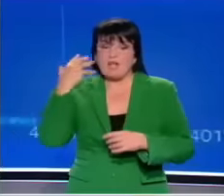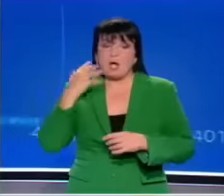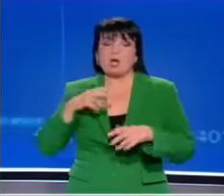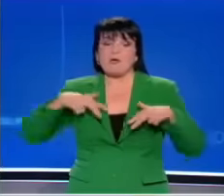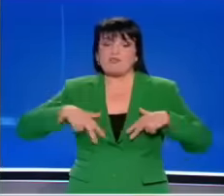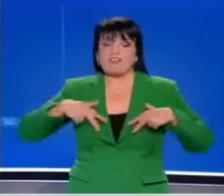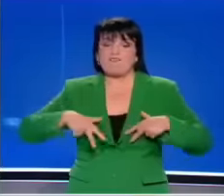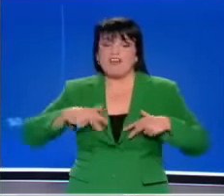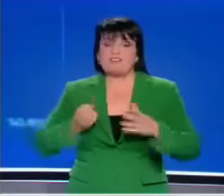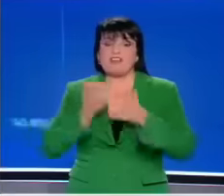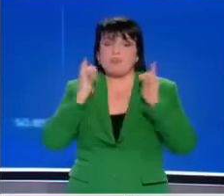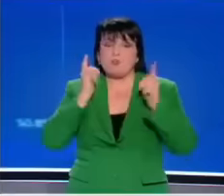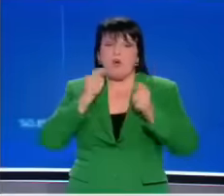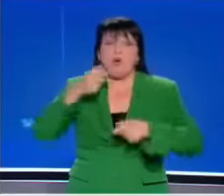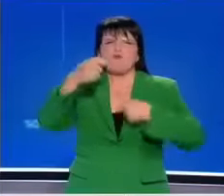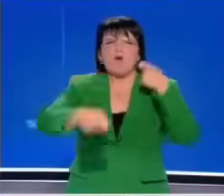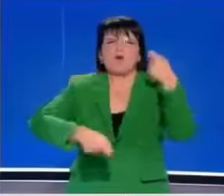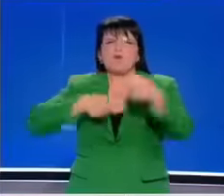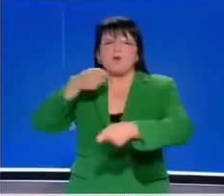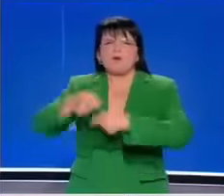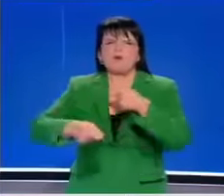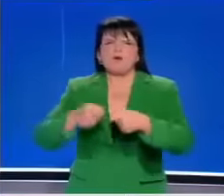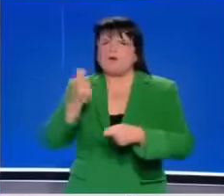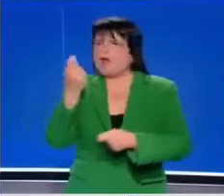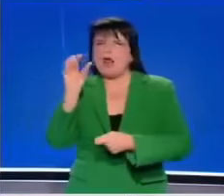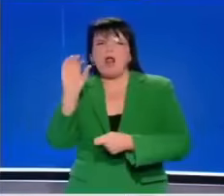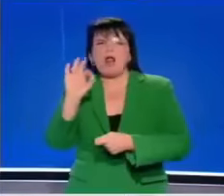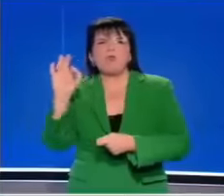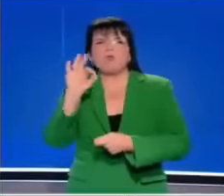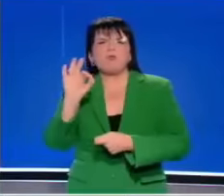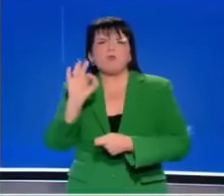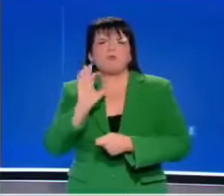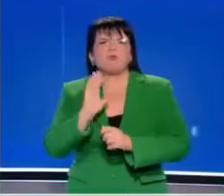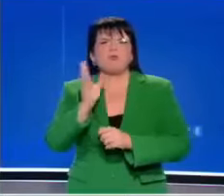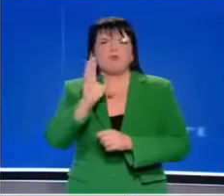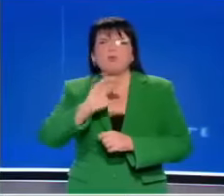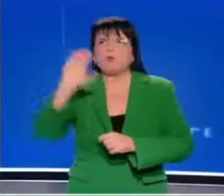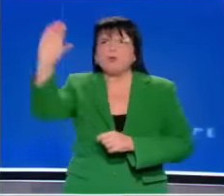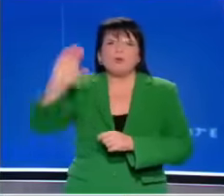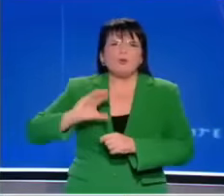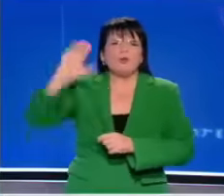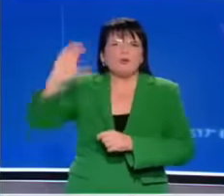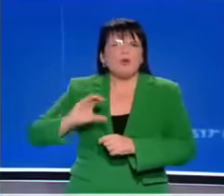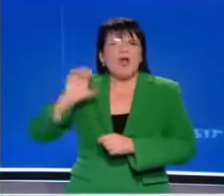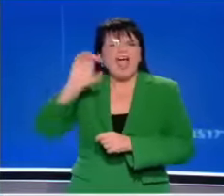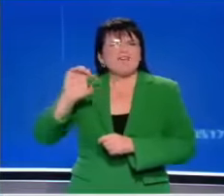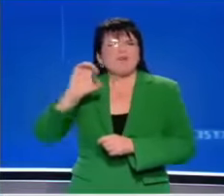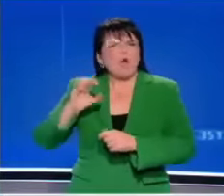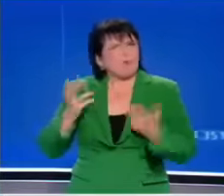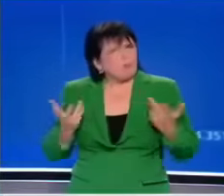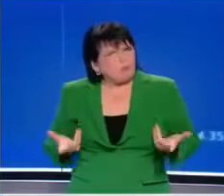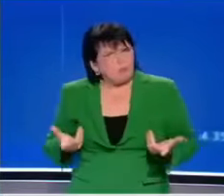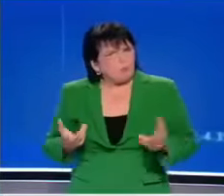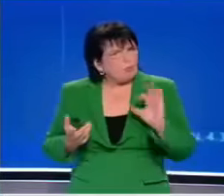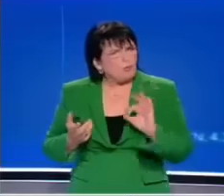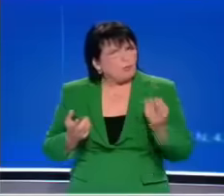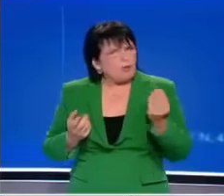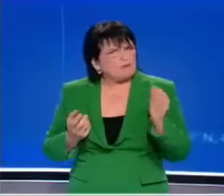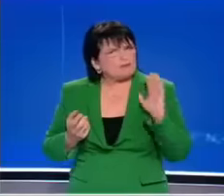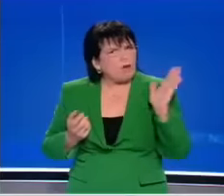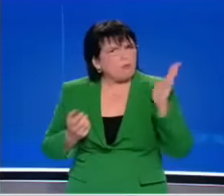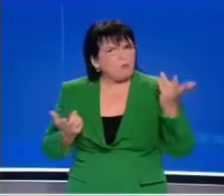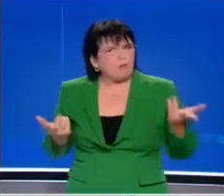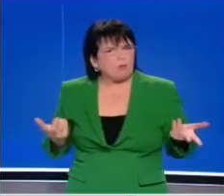δημοκρατία τό στους φόρους πληρώνουμε πού πάνε τα χρήματα πού πάνε τα χρήματα τόσα χρήματα από την ευρώπη έχουμε πάρει ν πάμε και στην τραγωδία τ υπάρχει λοιπόν υπάρχει